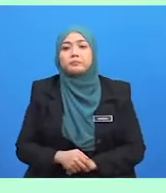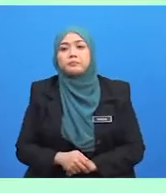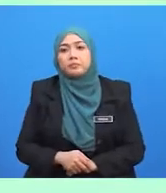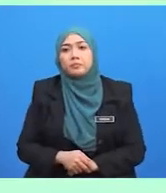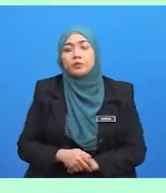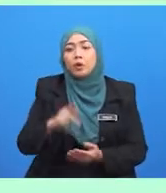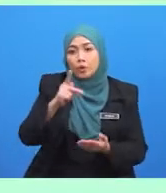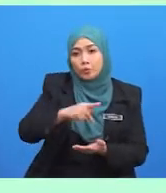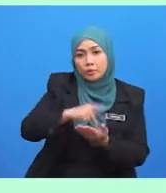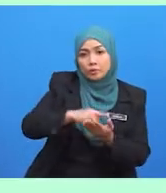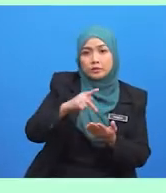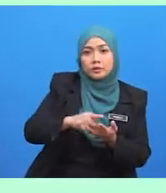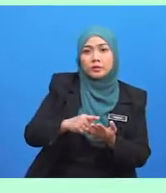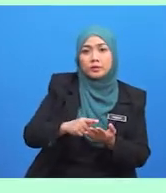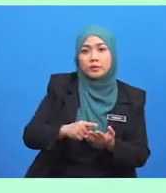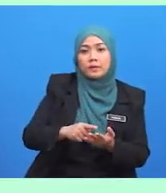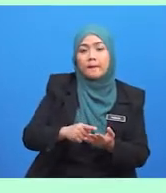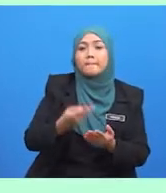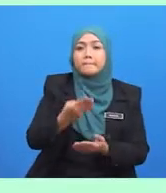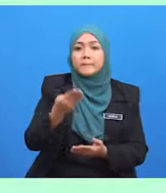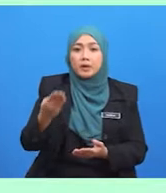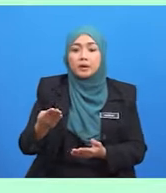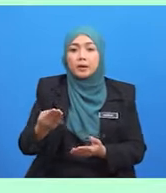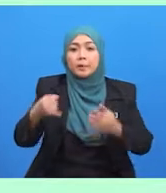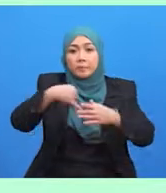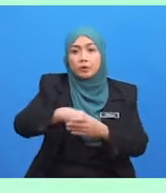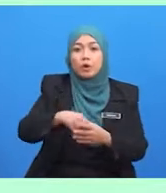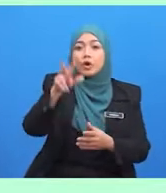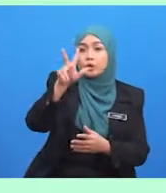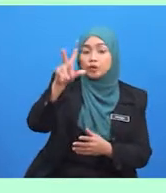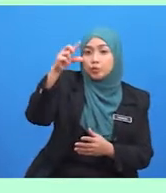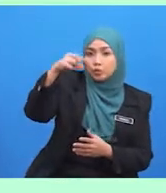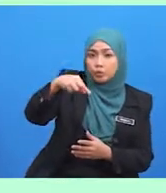Kuantiti penawaran barang import ialah Q3, Q4.